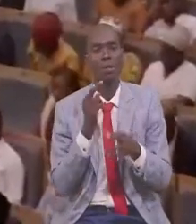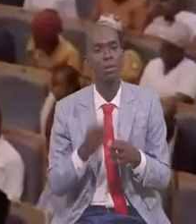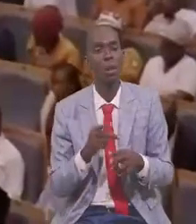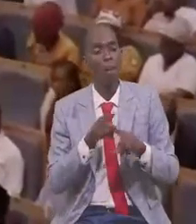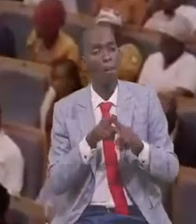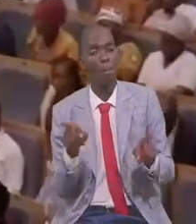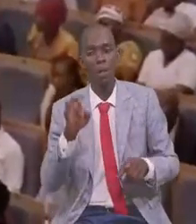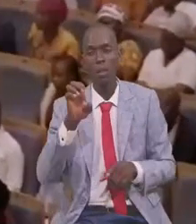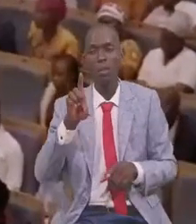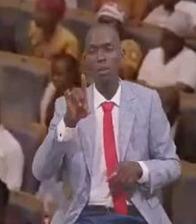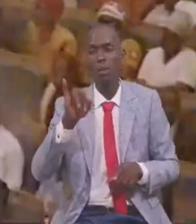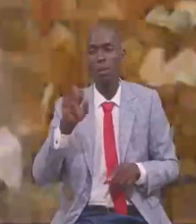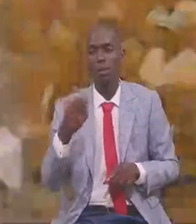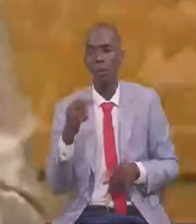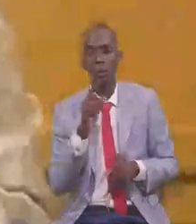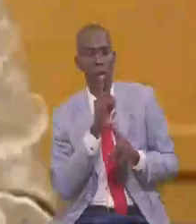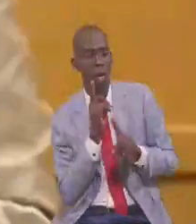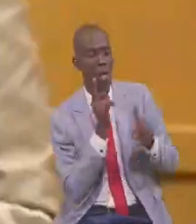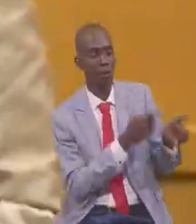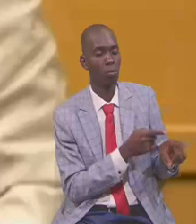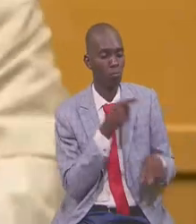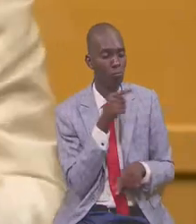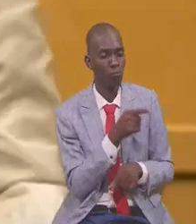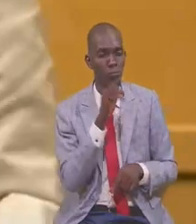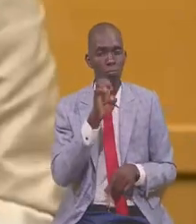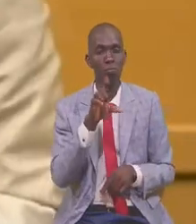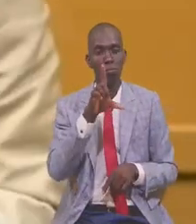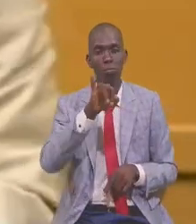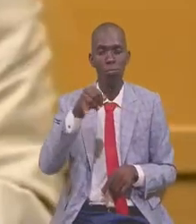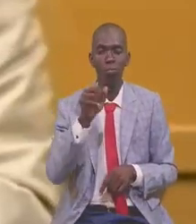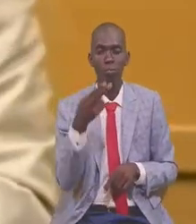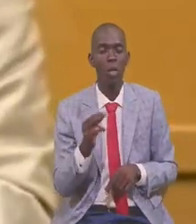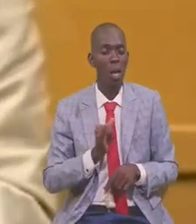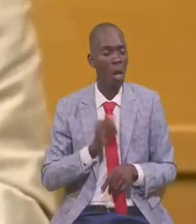Et ils poursuivirent tous deux leur chemin.